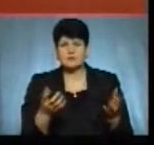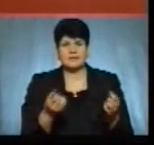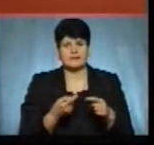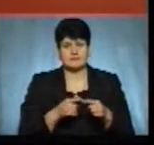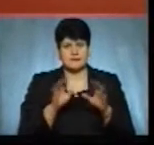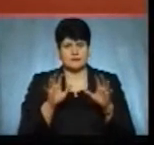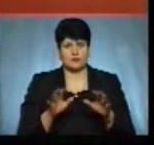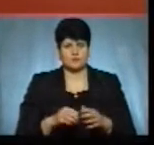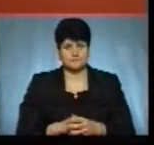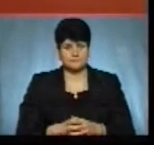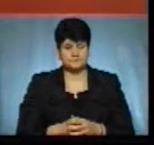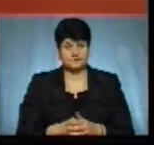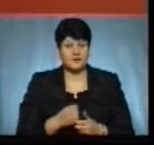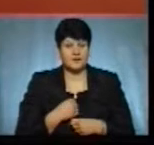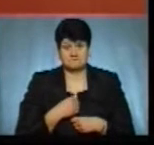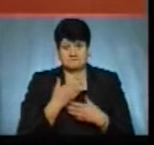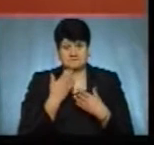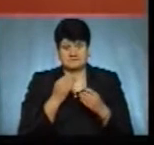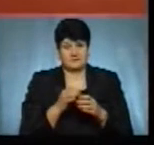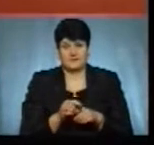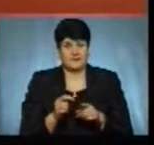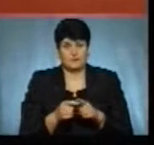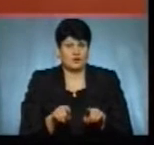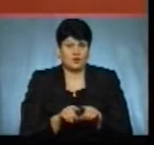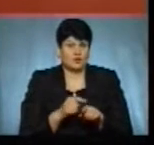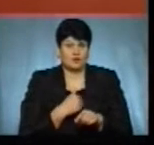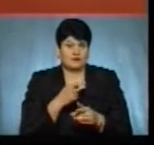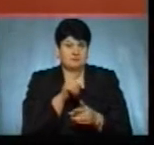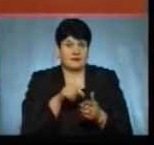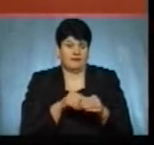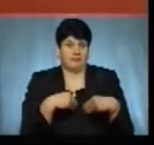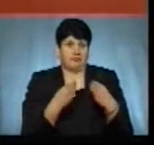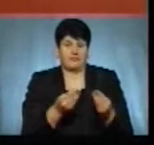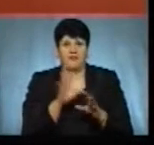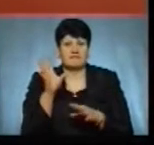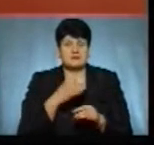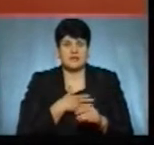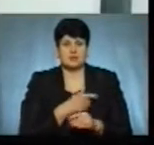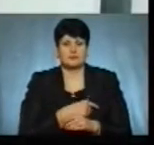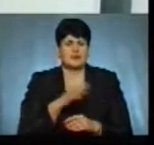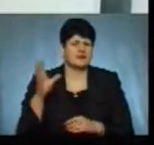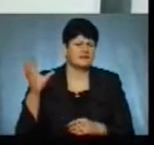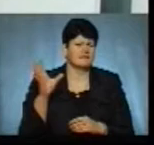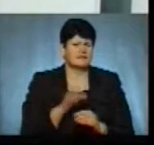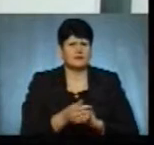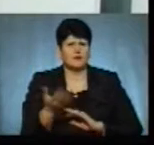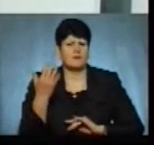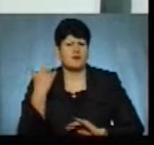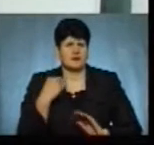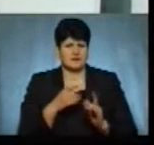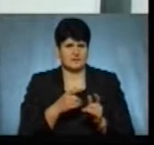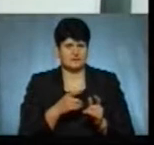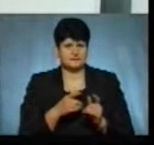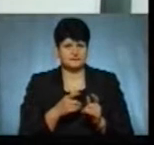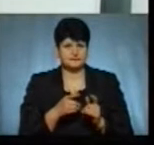закон? На жаль, я не маю відповіді. Я теж хочу задати це питання всім нашим депутатам усіх цих скликань. Тому що, по суті, в